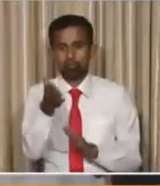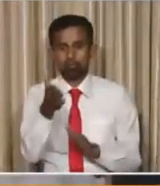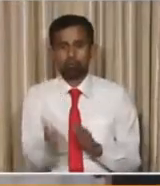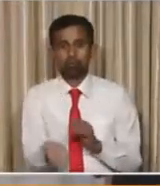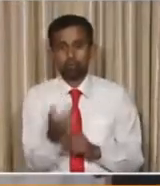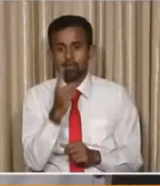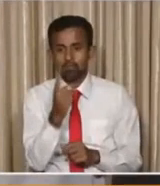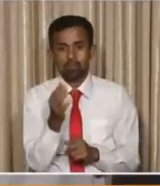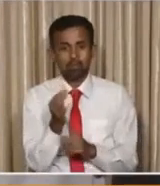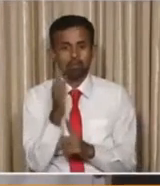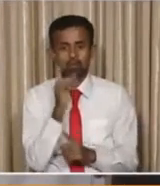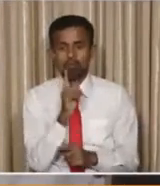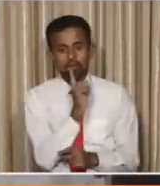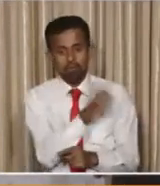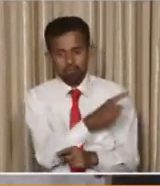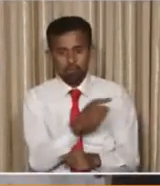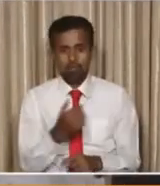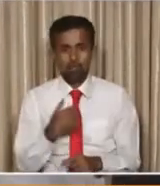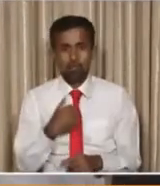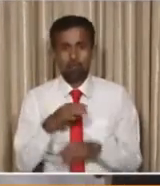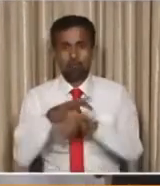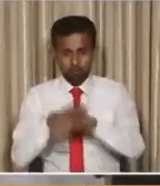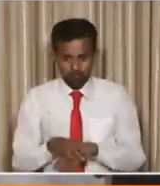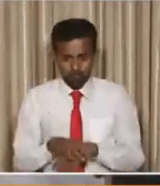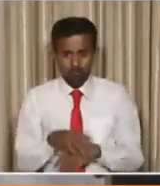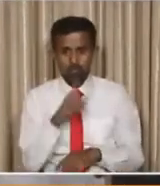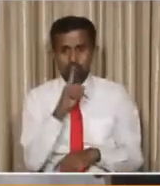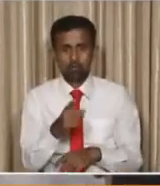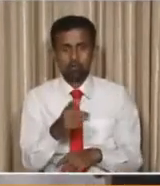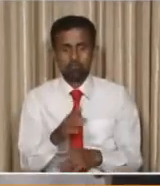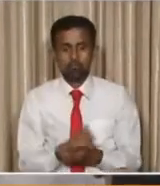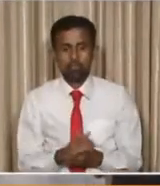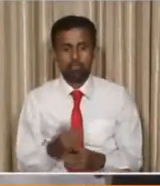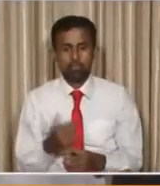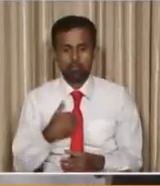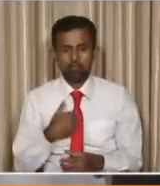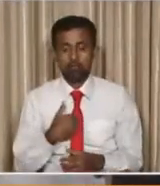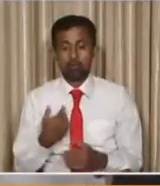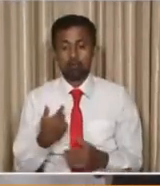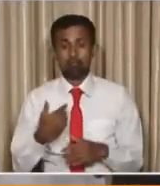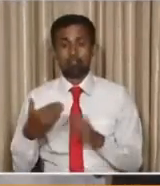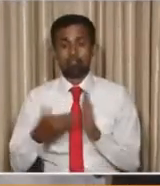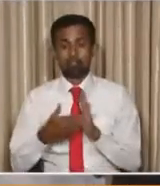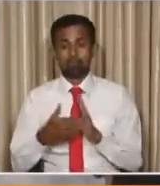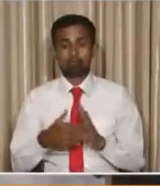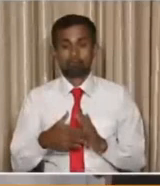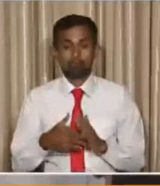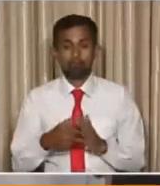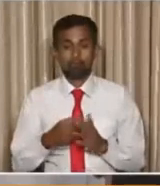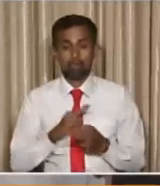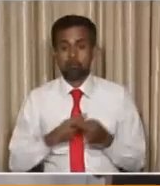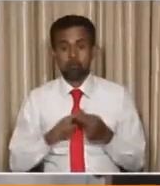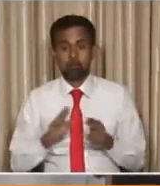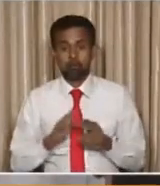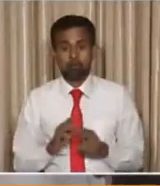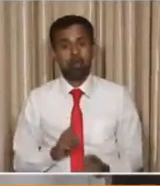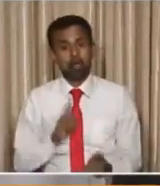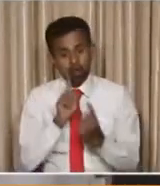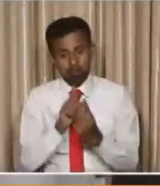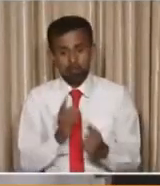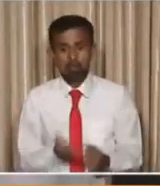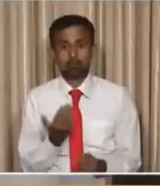කිව්වා ජනාධිපතිතුමාට මාව කැඳවන්න කියලා. ඊට පස්සේ මට ඇවිල්ලා කරදර කරා කතා කරොත් එපා කියන්න එපා ගිහින් හම්බෙන්න